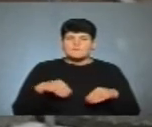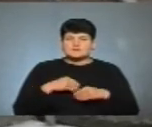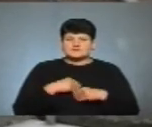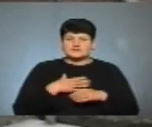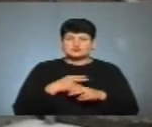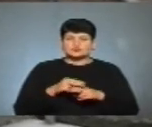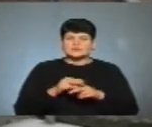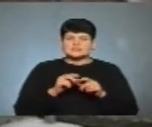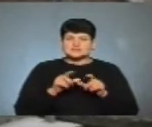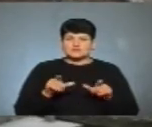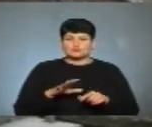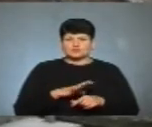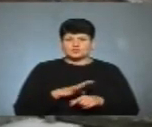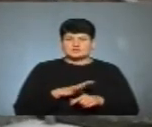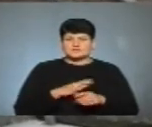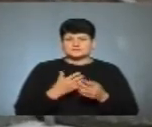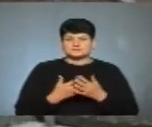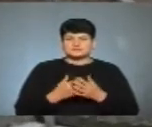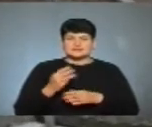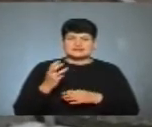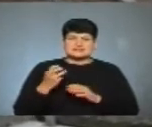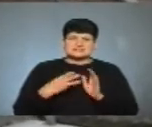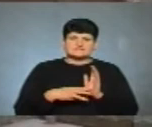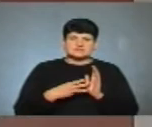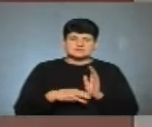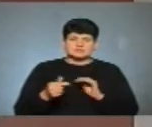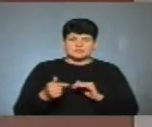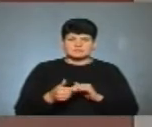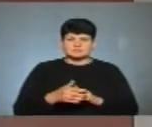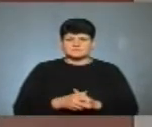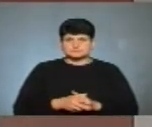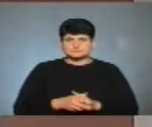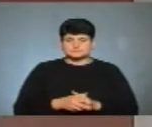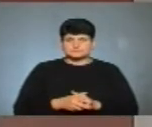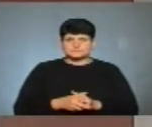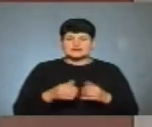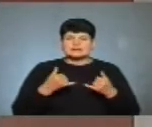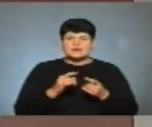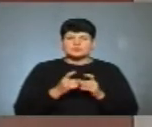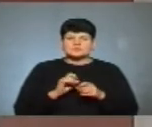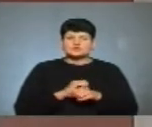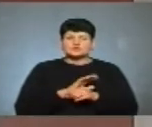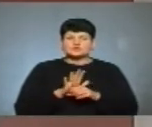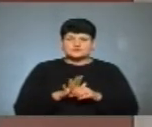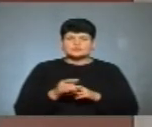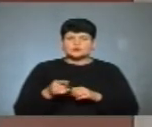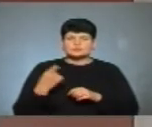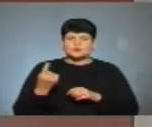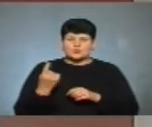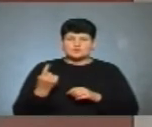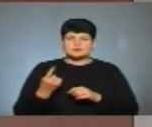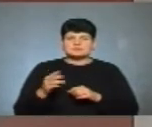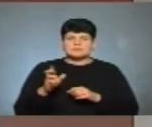нашому лікувальному закладі була в межах там 380 гривень. Для боротьби з коронавірусом в Тернопільській області